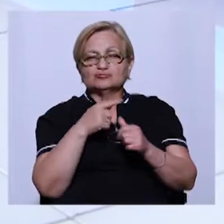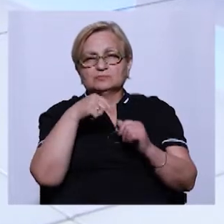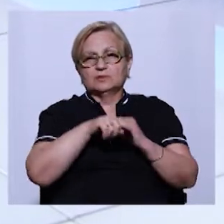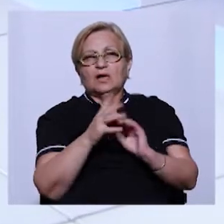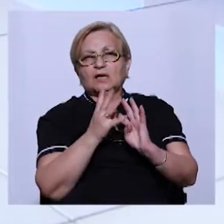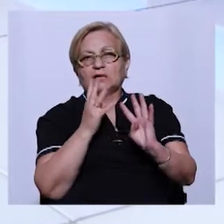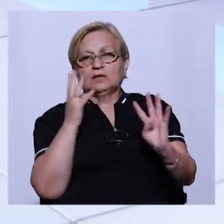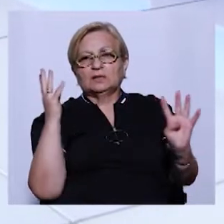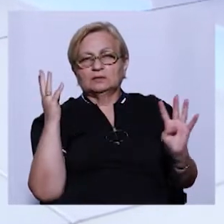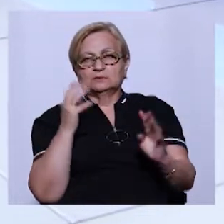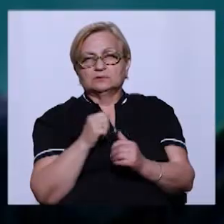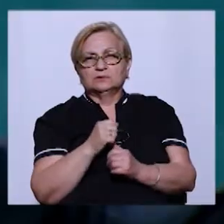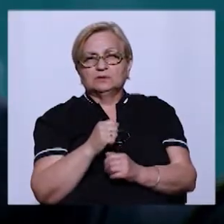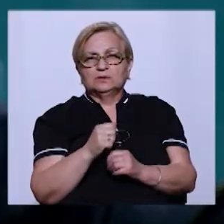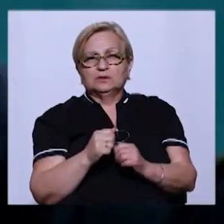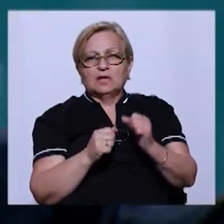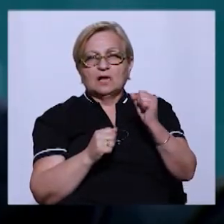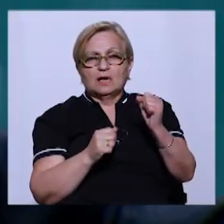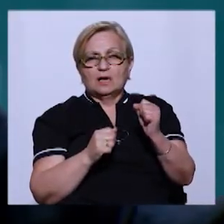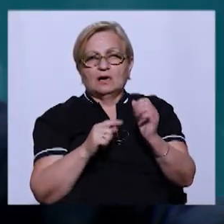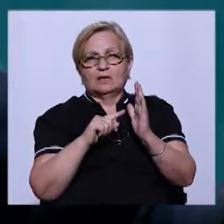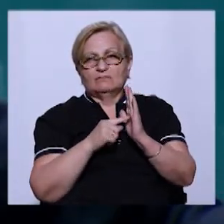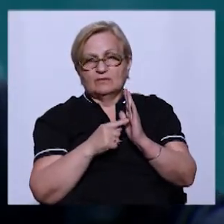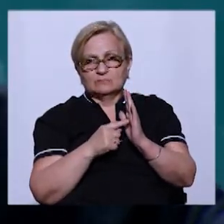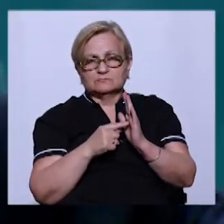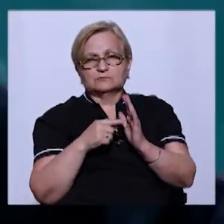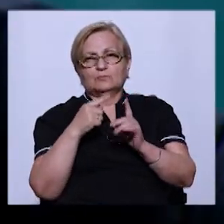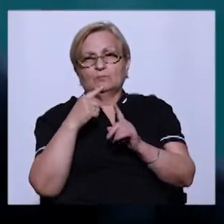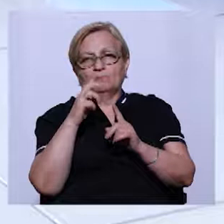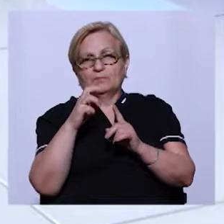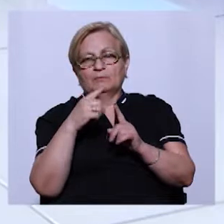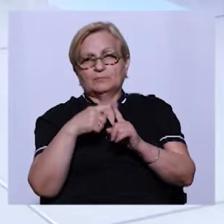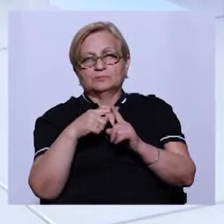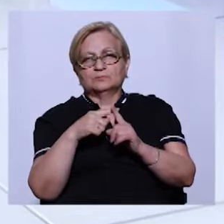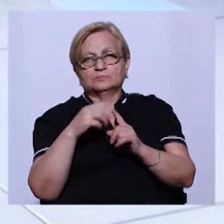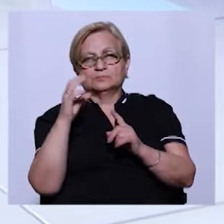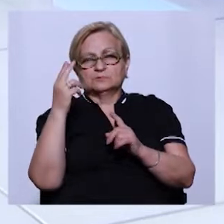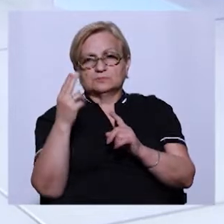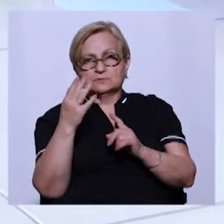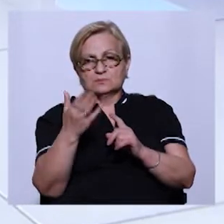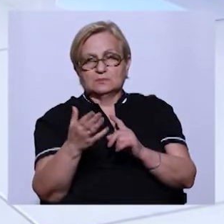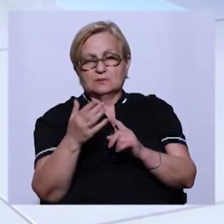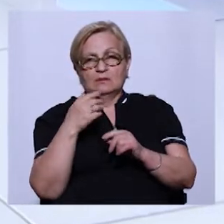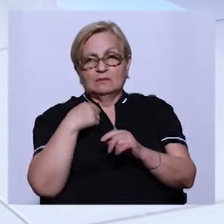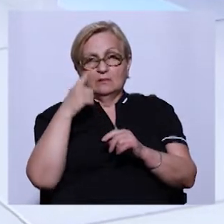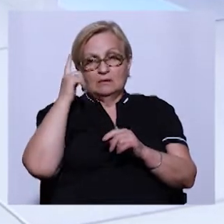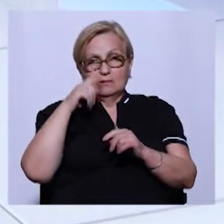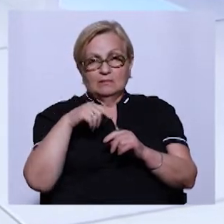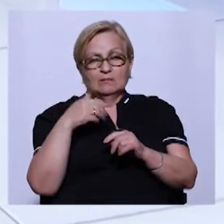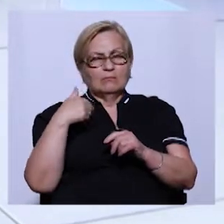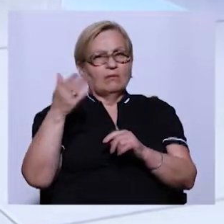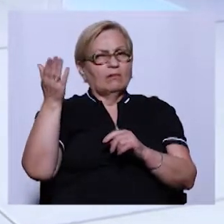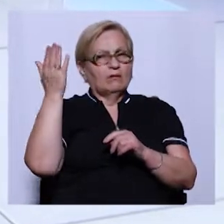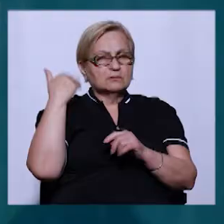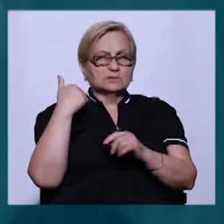ეს? A რიცხვი უნდა გავამრავლო B პლუს C-ზე. მე ვიცი, დაწყებით კლასებში A და რა თქვენ